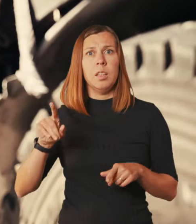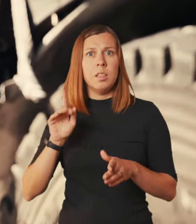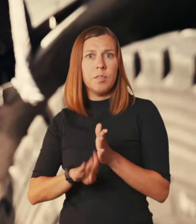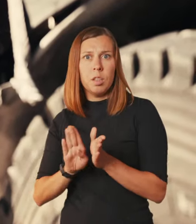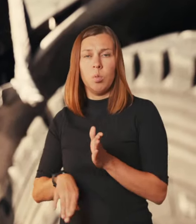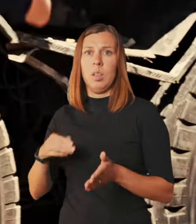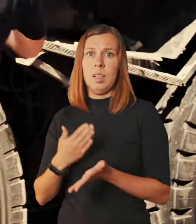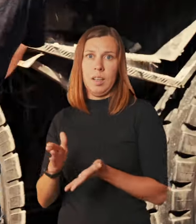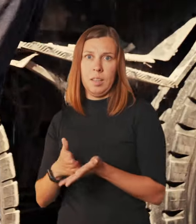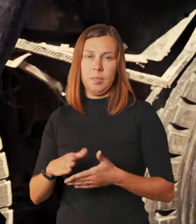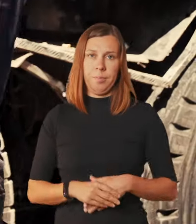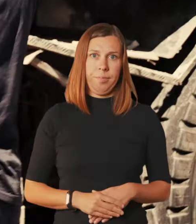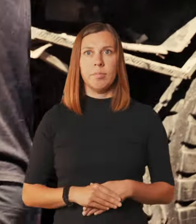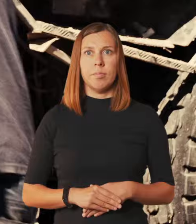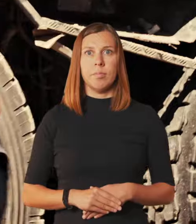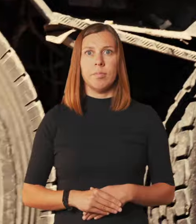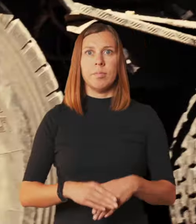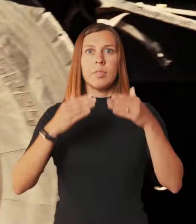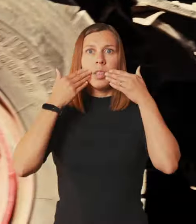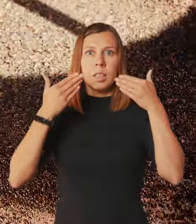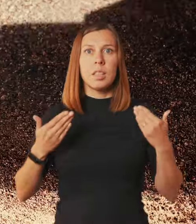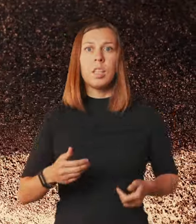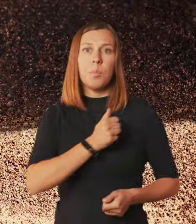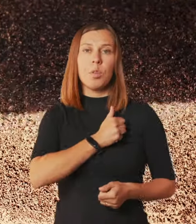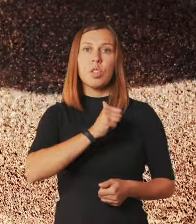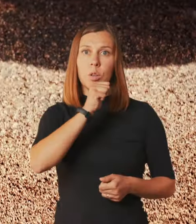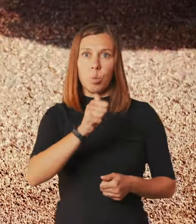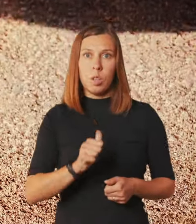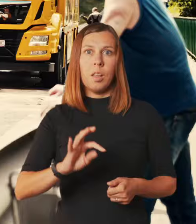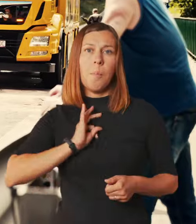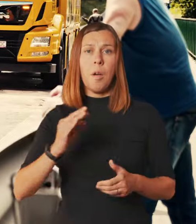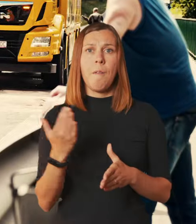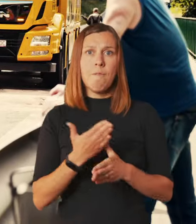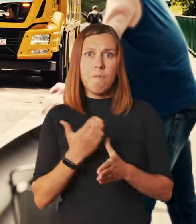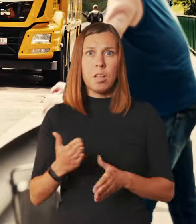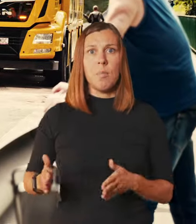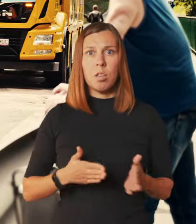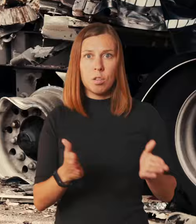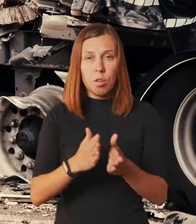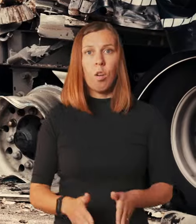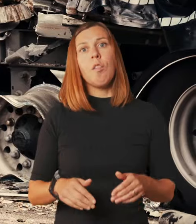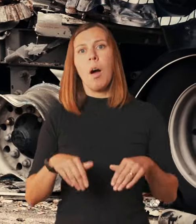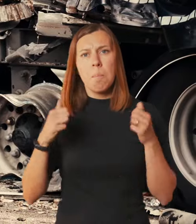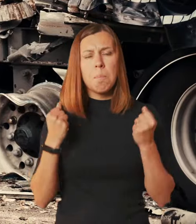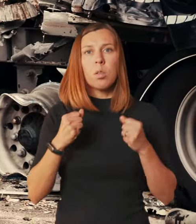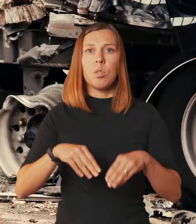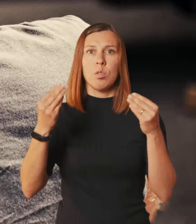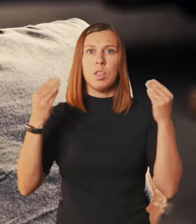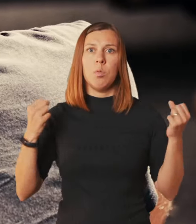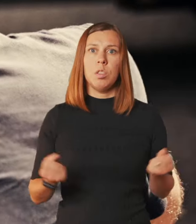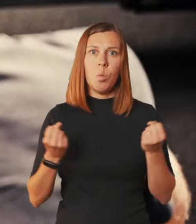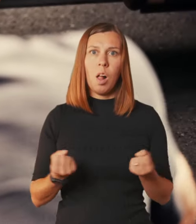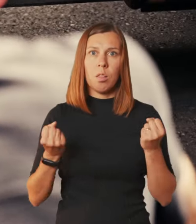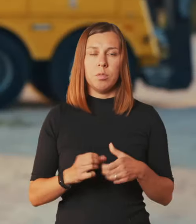sytuacji pożyczki unijne to jest najlepsze narzędzie, bo jednak to jest tańsze od kredytów, leasingów, są bezpieczniejsze. Dzięki pożyczce z